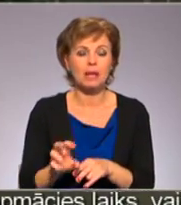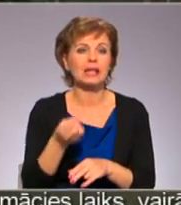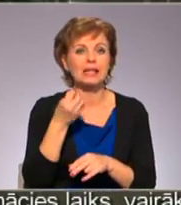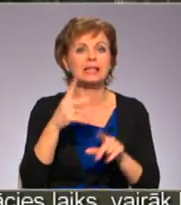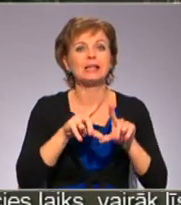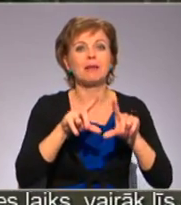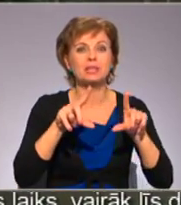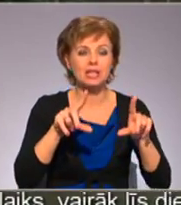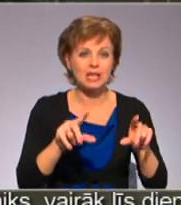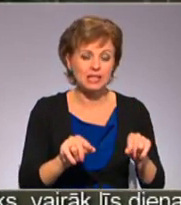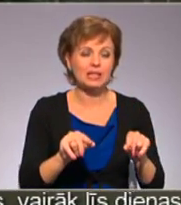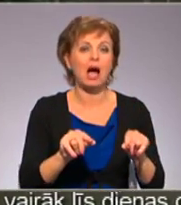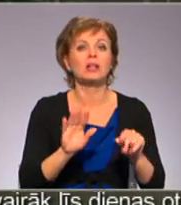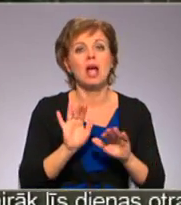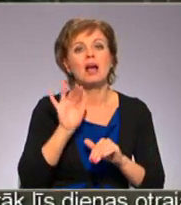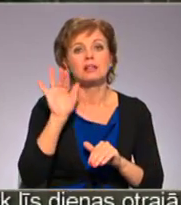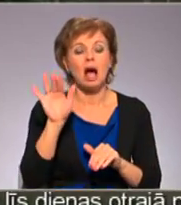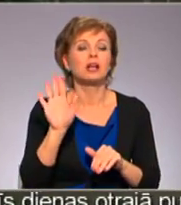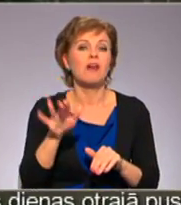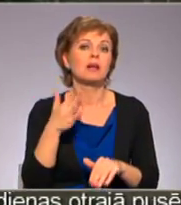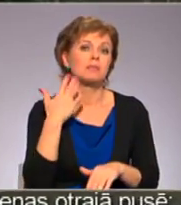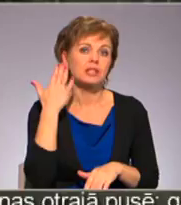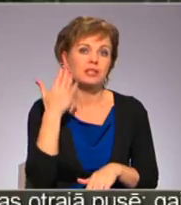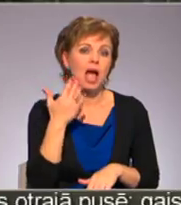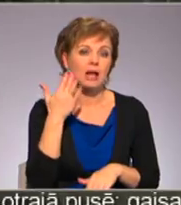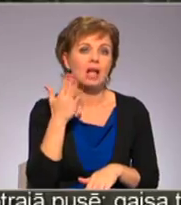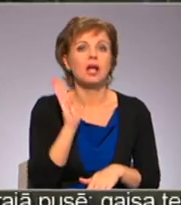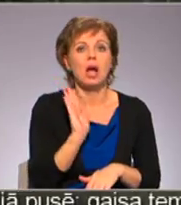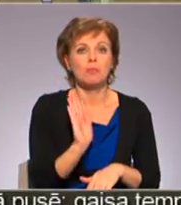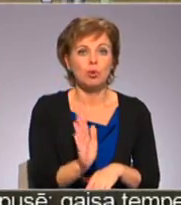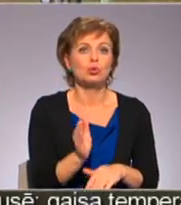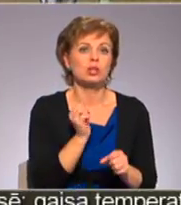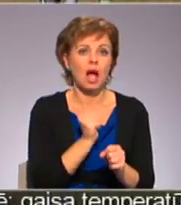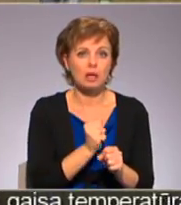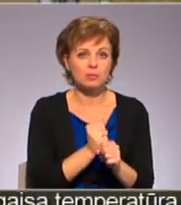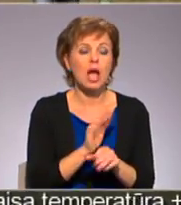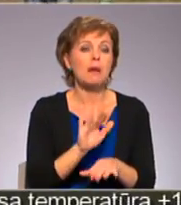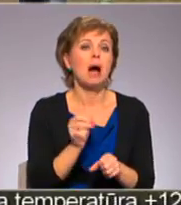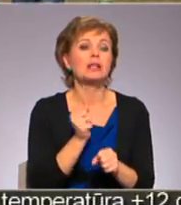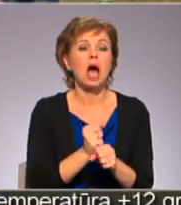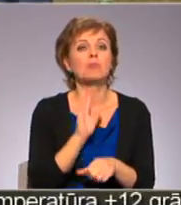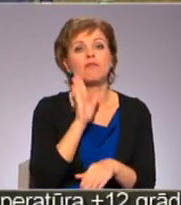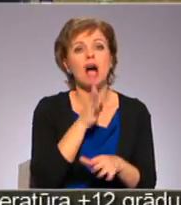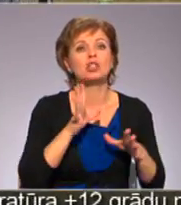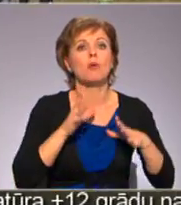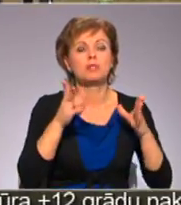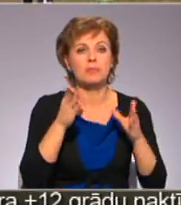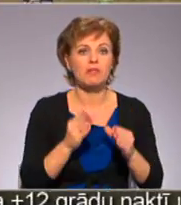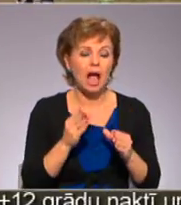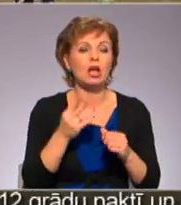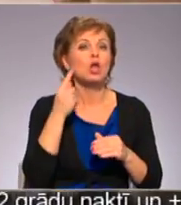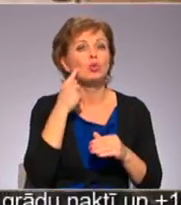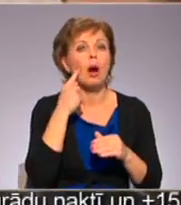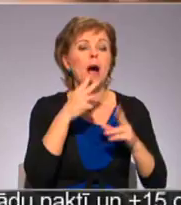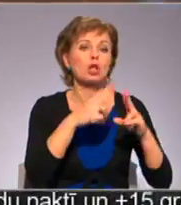un ja būs izglītība, tad tālāk mēs varam arī cerēt, ka būs starps. Par darbu vasaras brīvlaikā domā arī nometnes